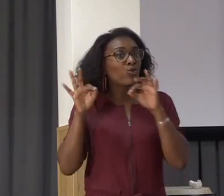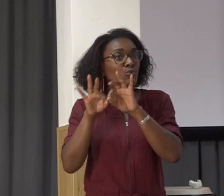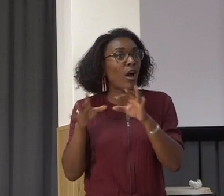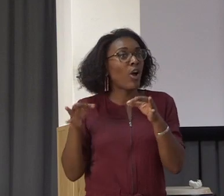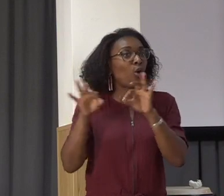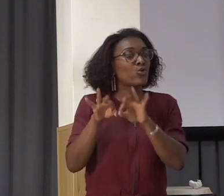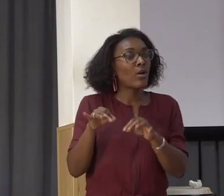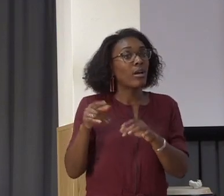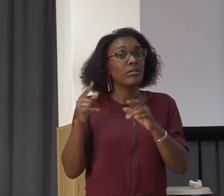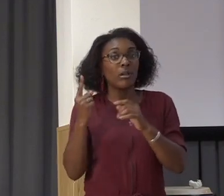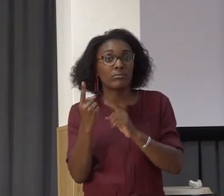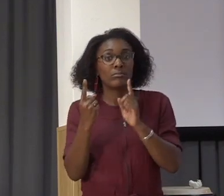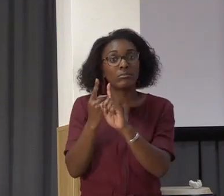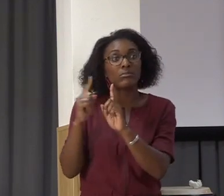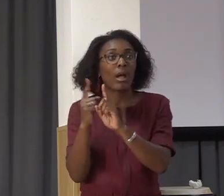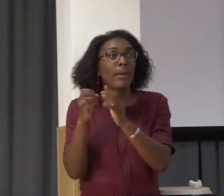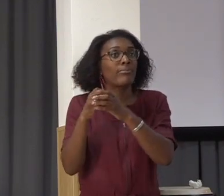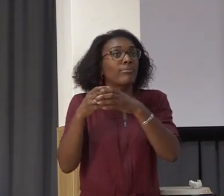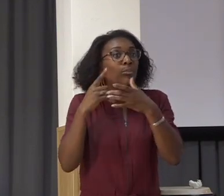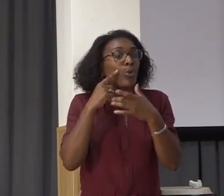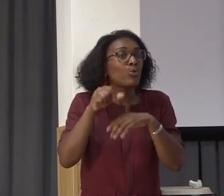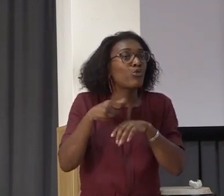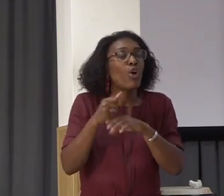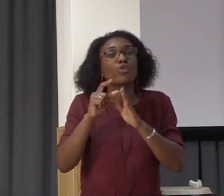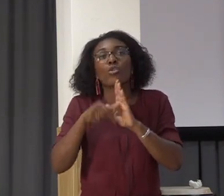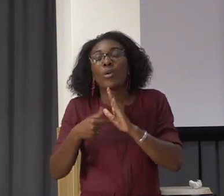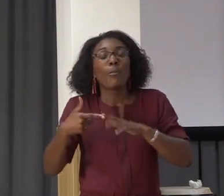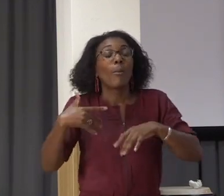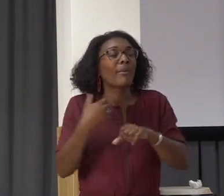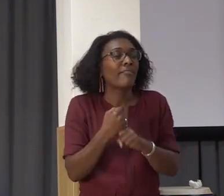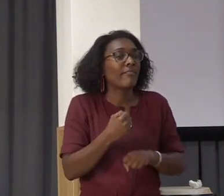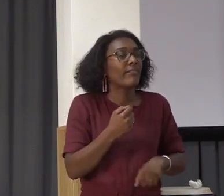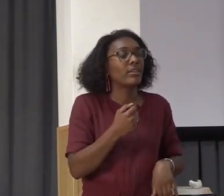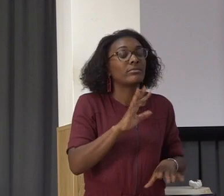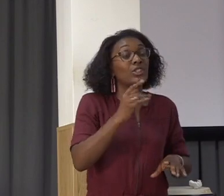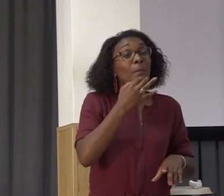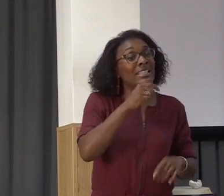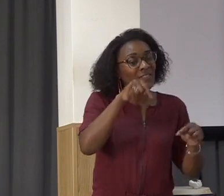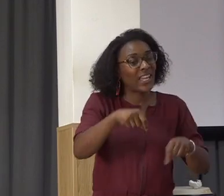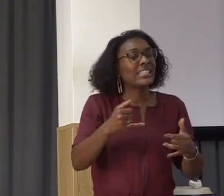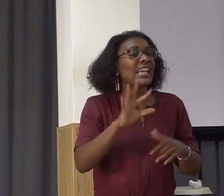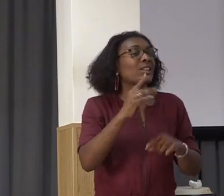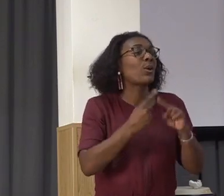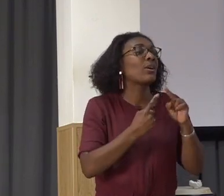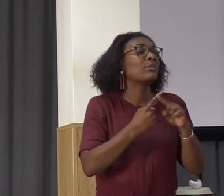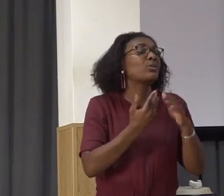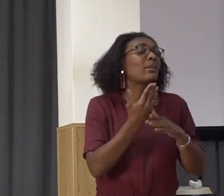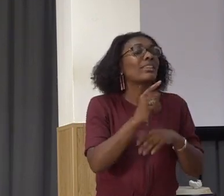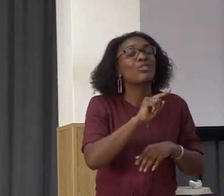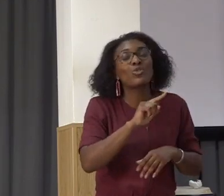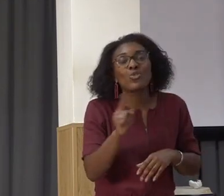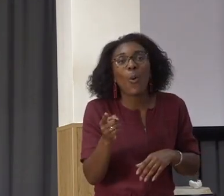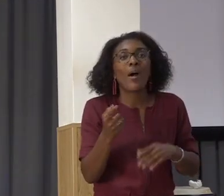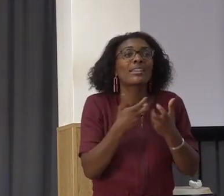une demi-heure, quelquefois pour 1 heure. Bon, je ne vais pas vous dire de venir à l'église si tôt, mais vous voyez la